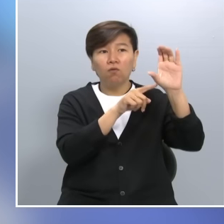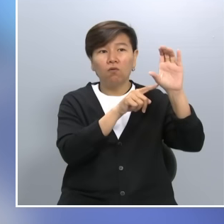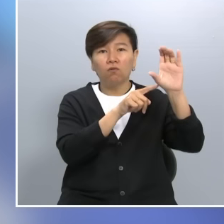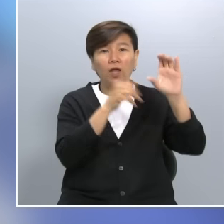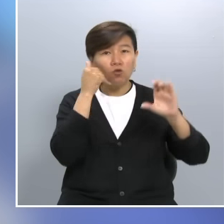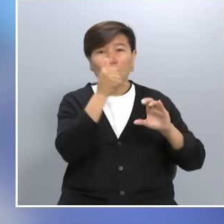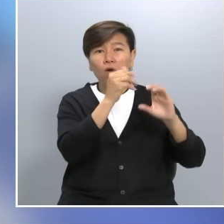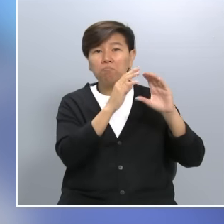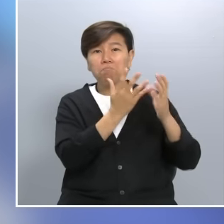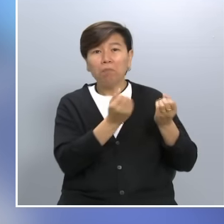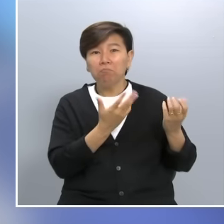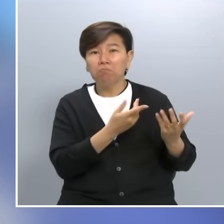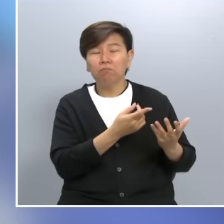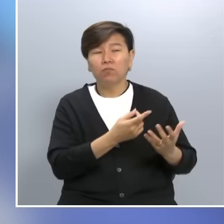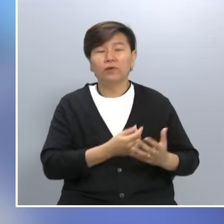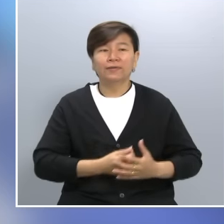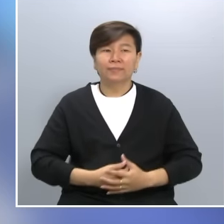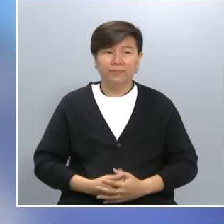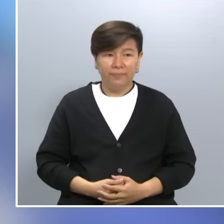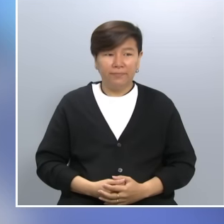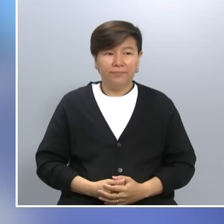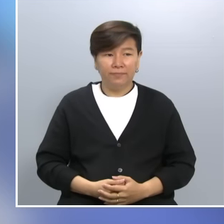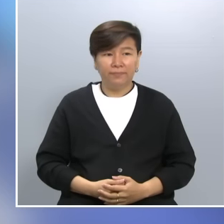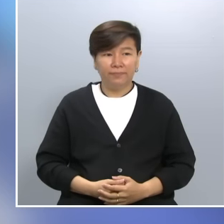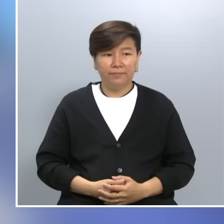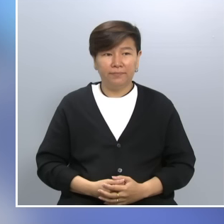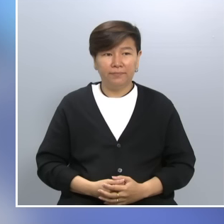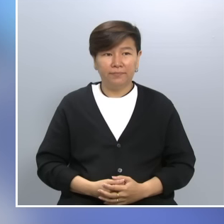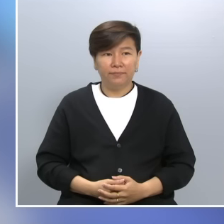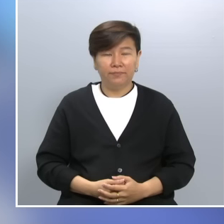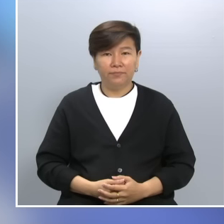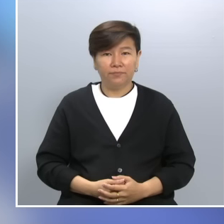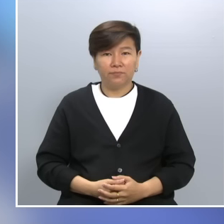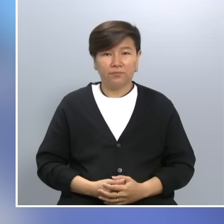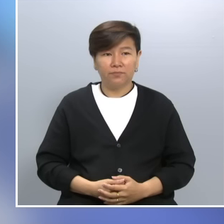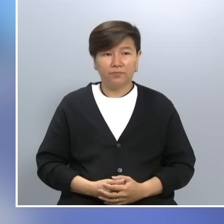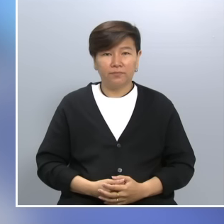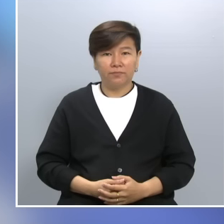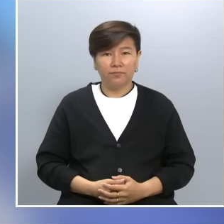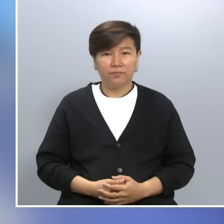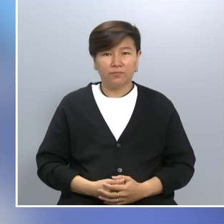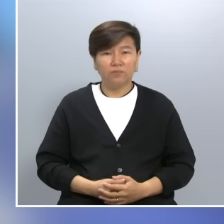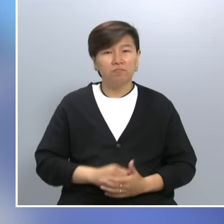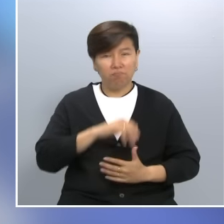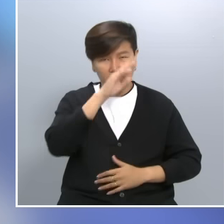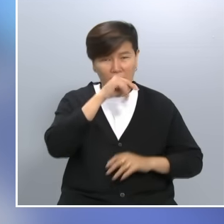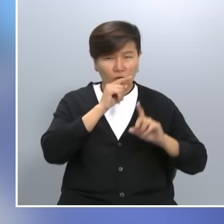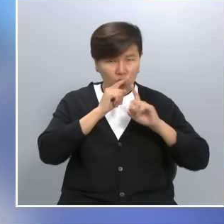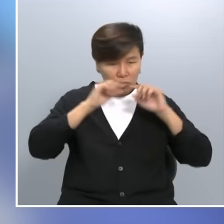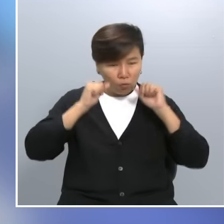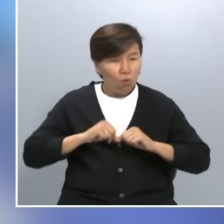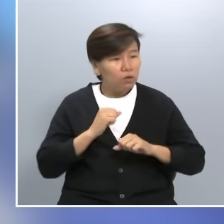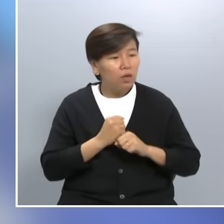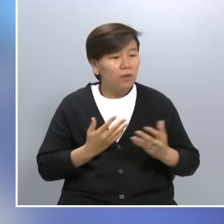อยู่ค่ะอ่าเพราะฉะนั้นก็อยากจะให้ตามกลับมาคุยกันให้รู้เรื่องล่ะค่ะ